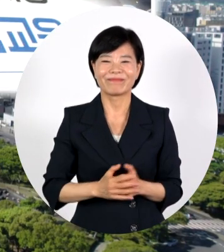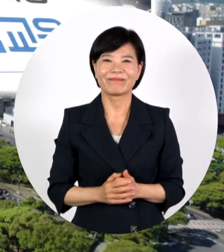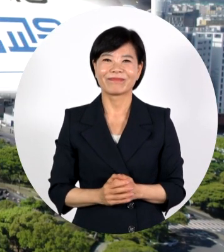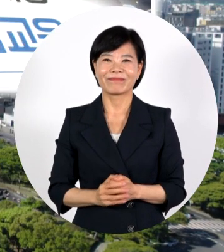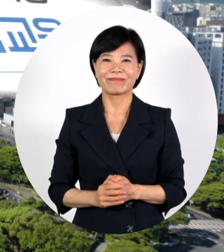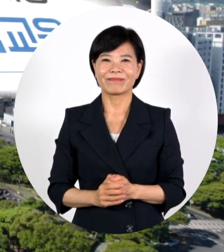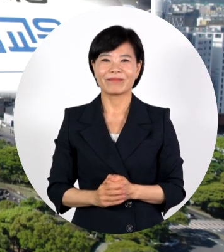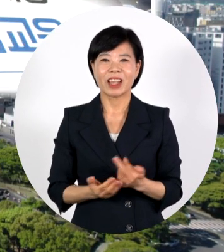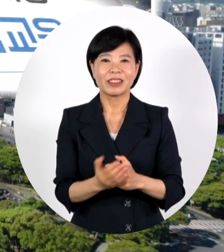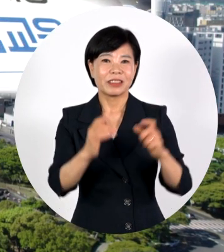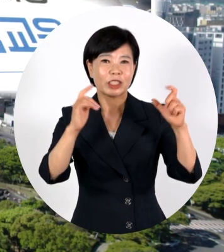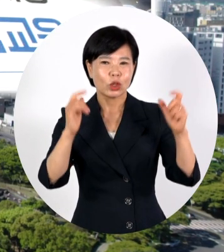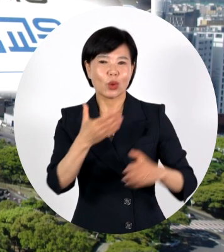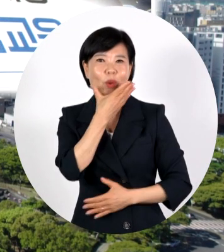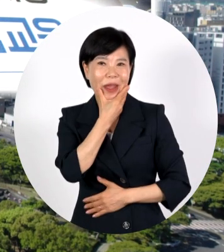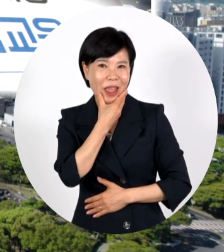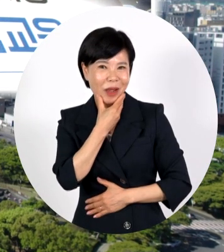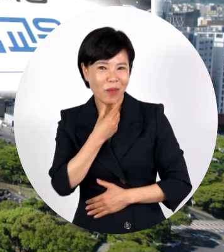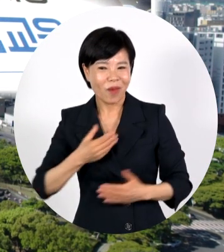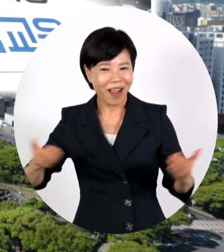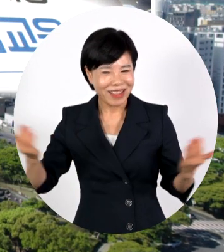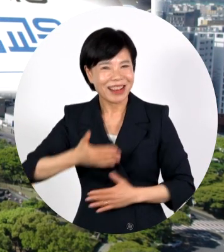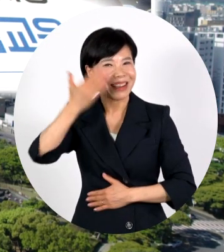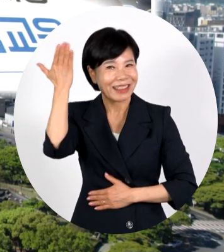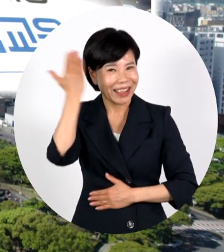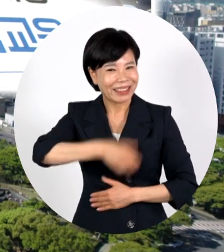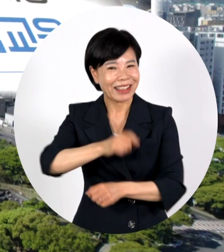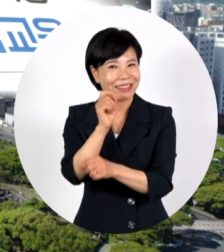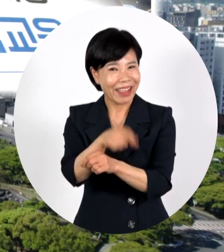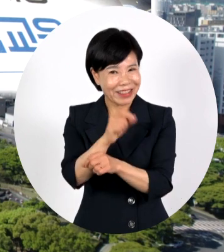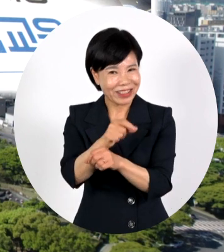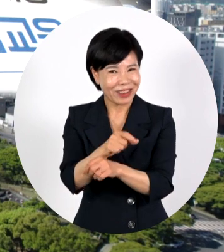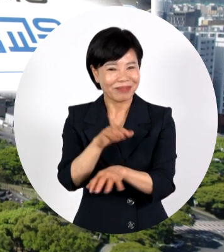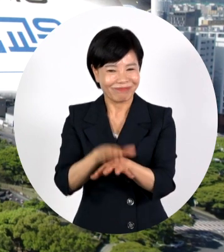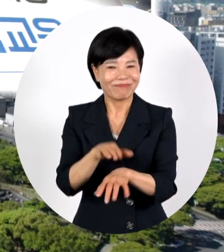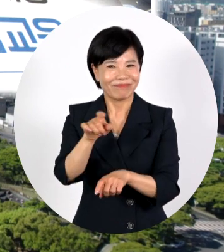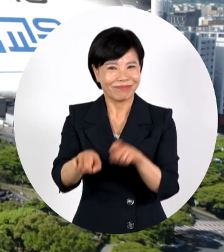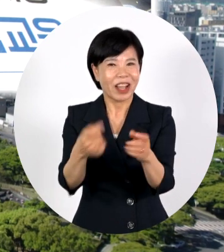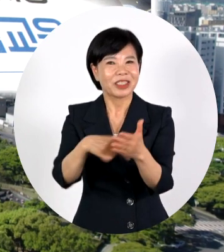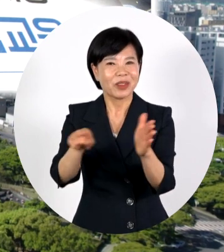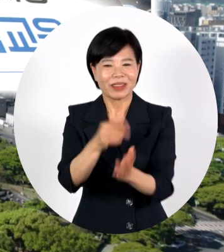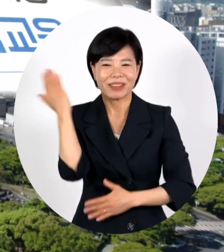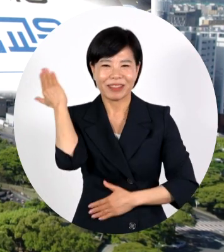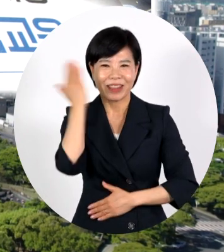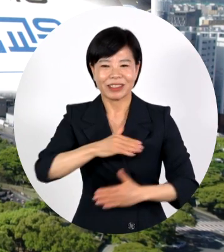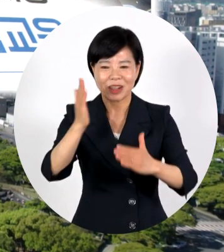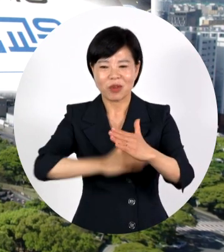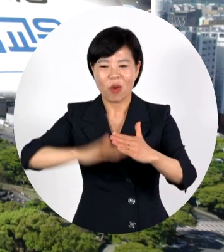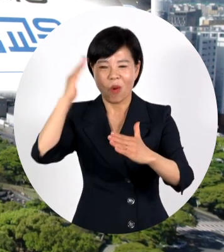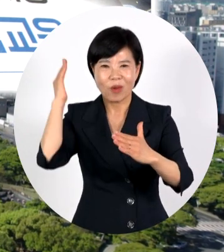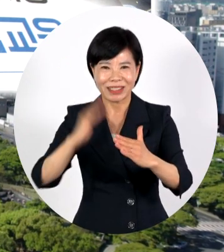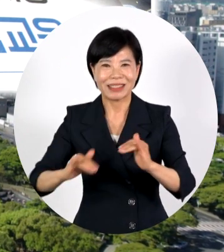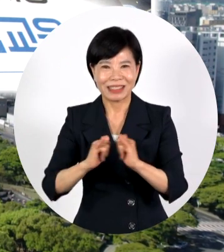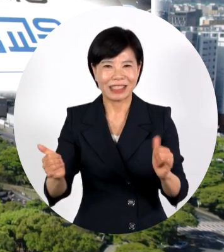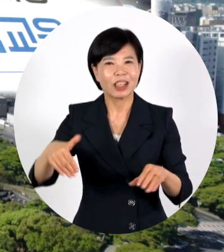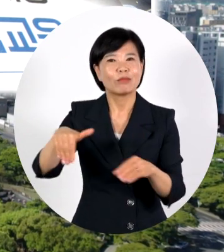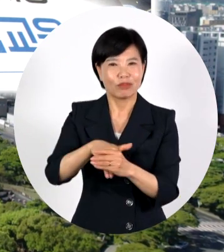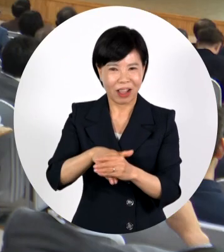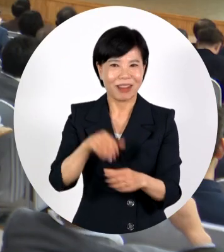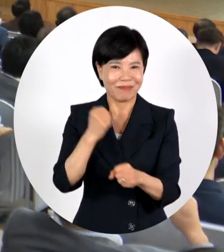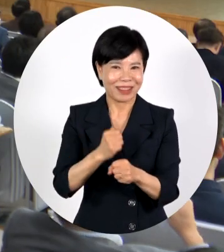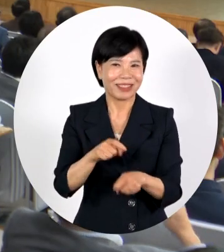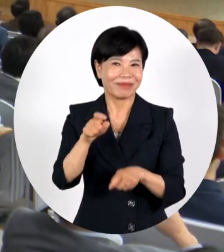소식입니다. 제주도가 행복한 직장과 깨끗한 행정을 실현하기 위해 청렴한 공직문화 조성에 나섰습니다.